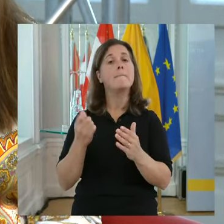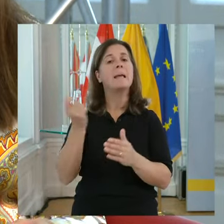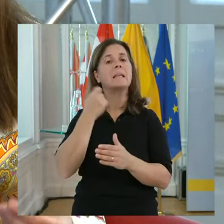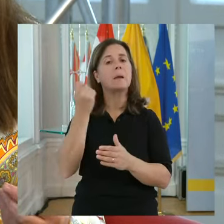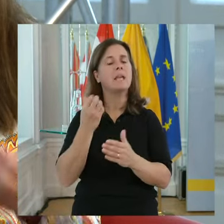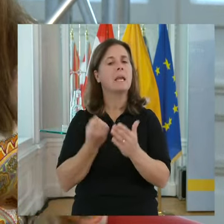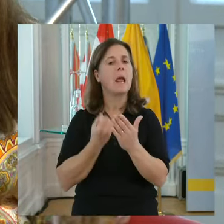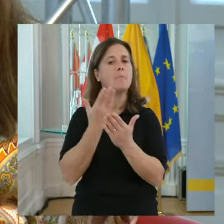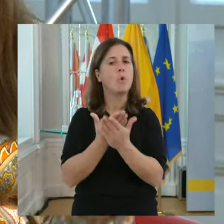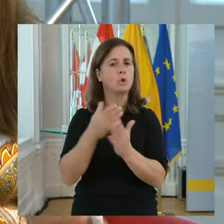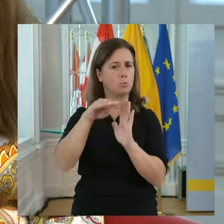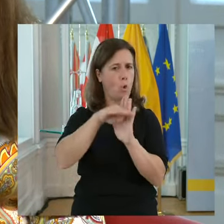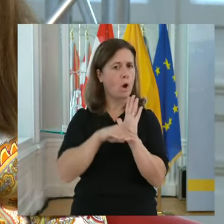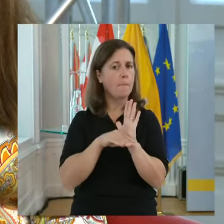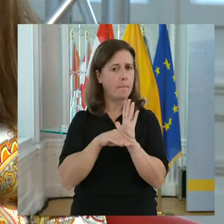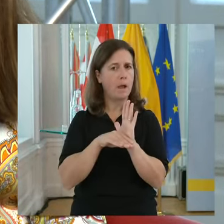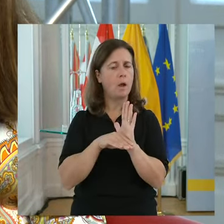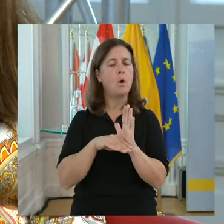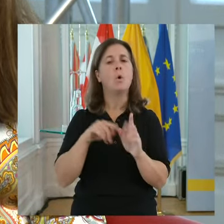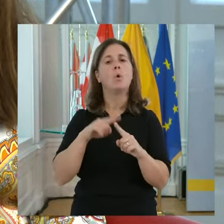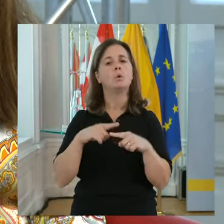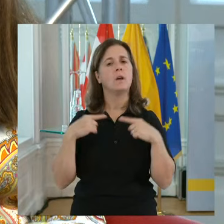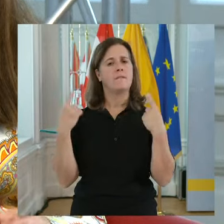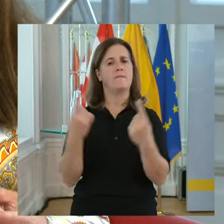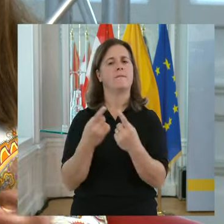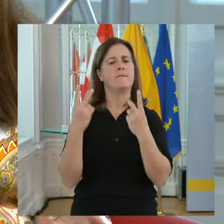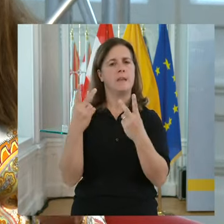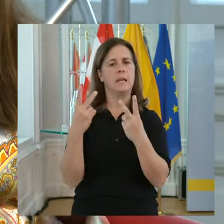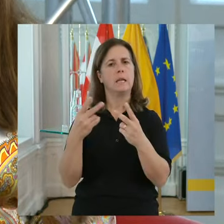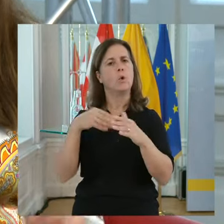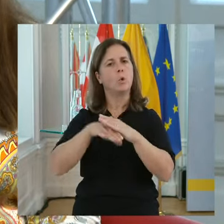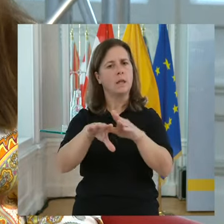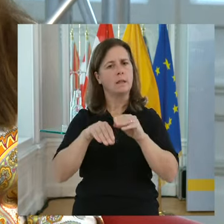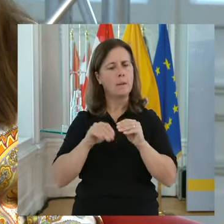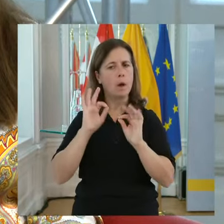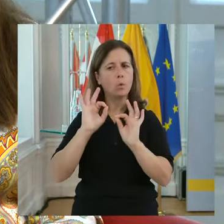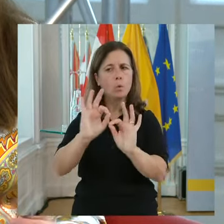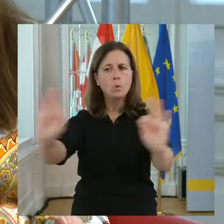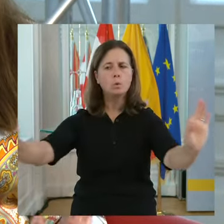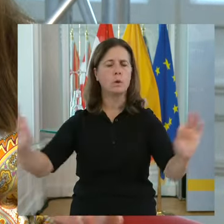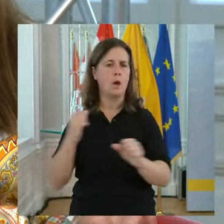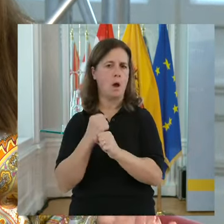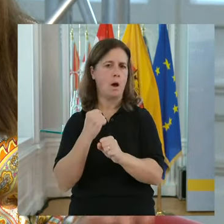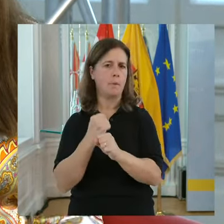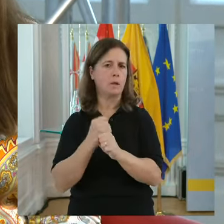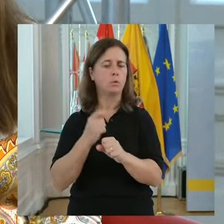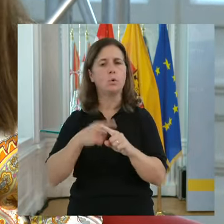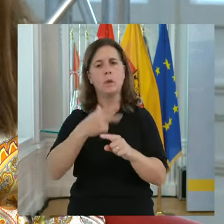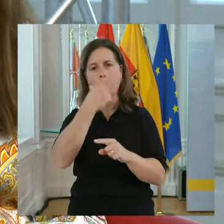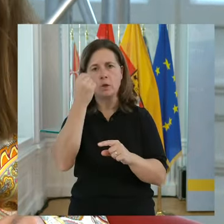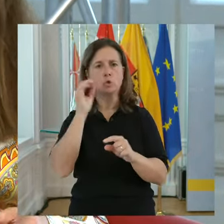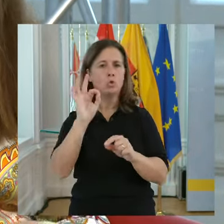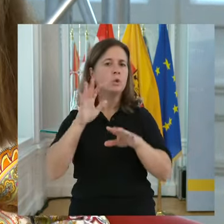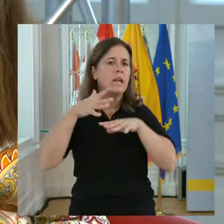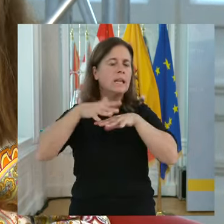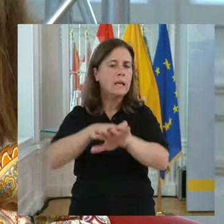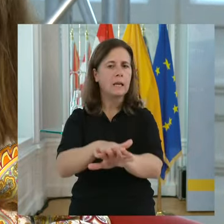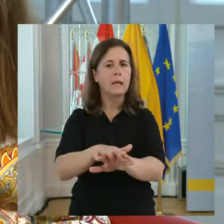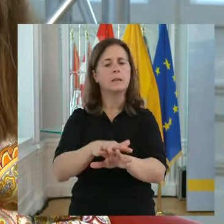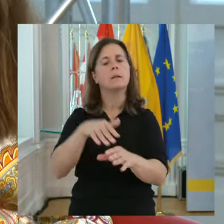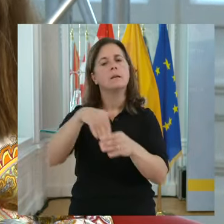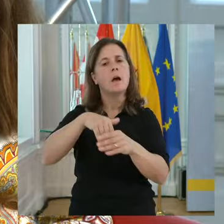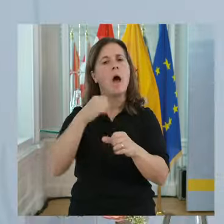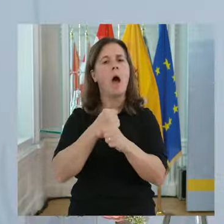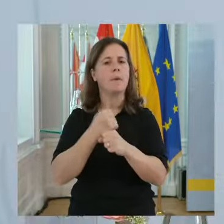Impulsprogramme und uns ist es wichtig, dass die Unternehmen gut arbeiten können und dass die Menschen gut integriert sind und dass die Arbeit Freude